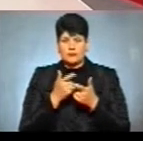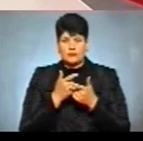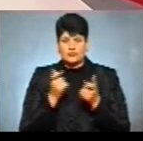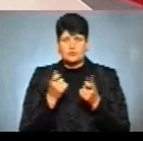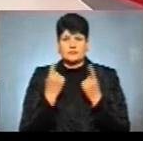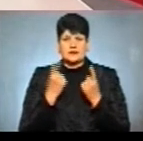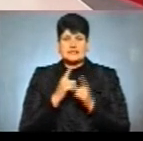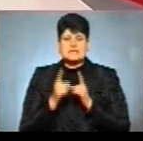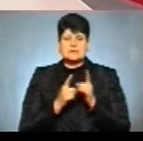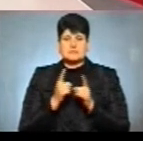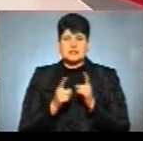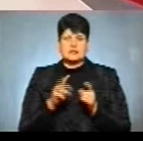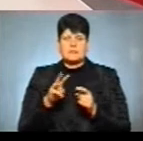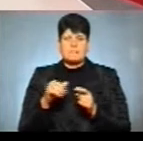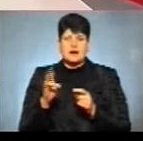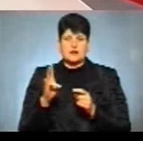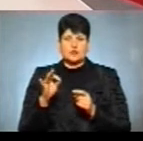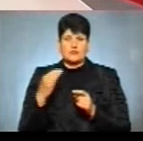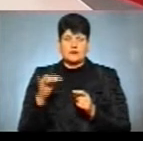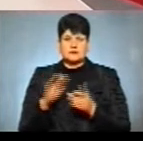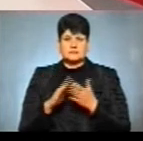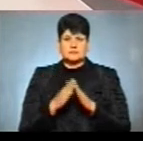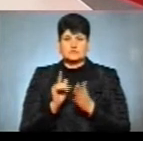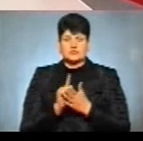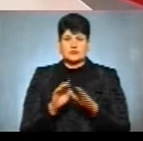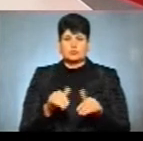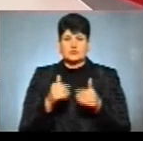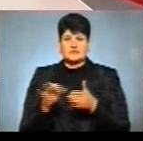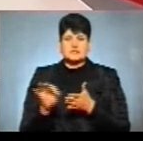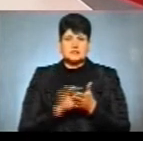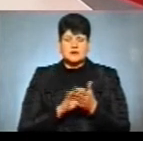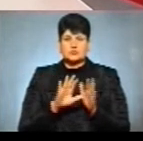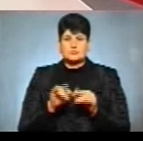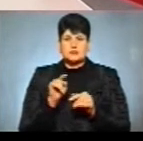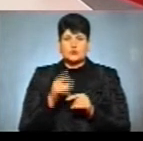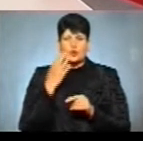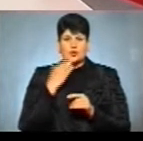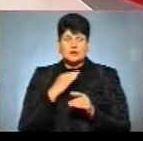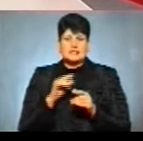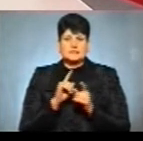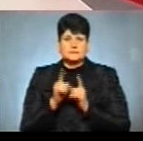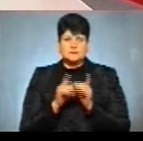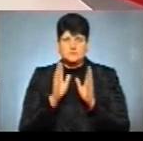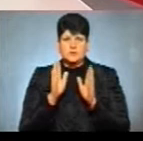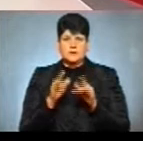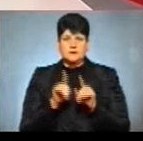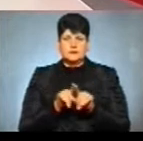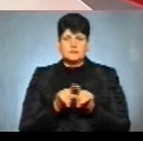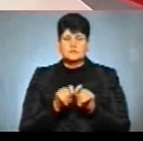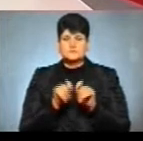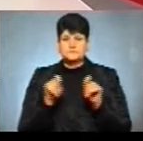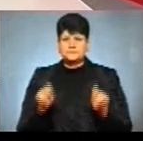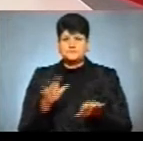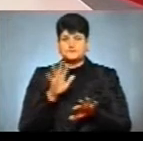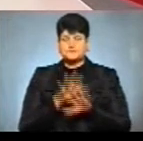про суттєві зміни в майновому стані, вони мають подавати одразу після того, коли ці зміни настають, і також відкриття банківських